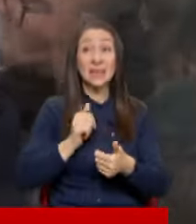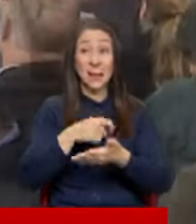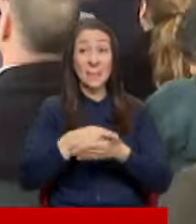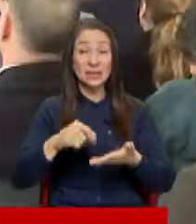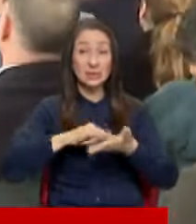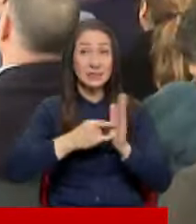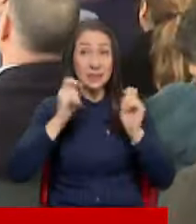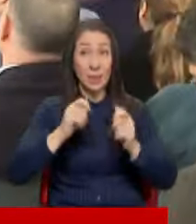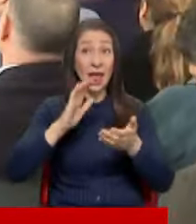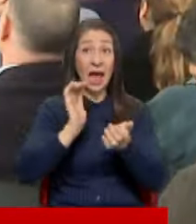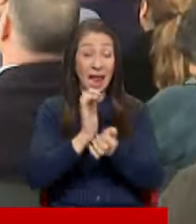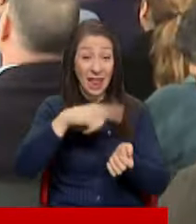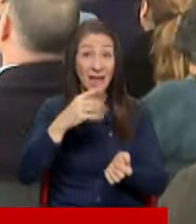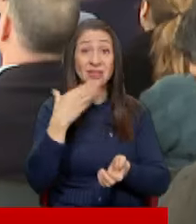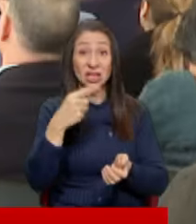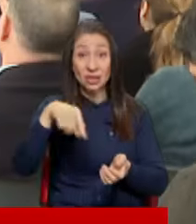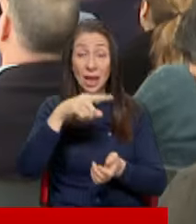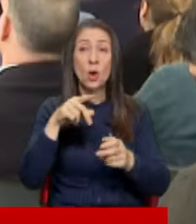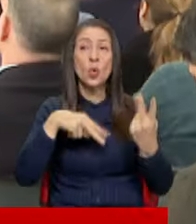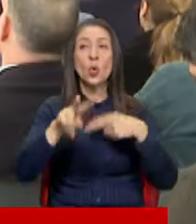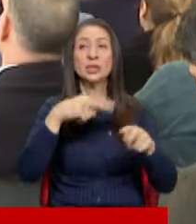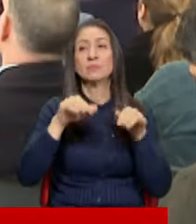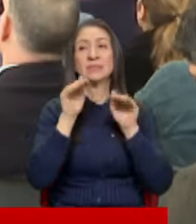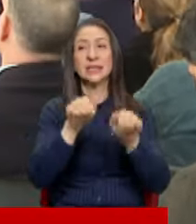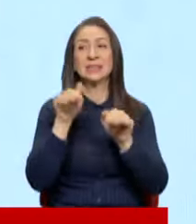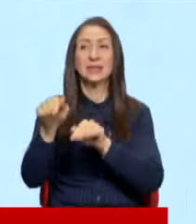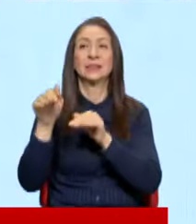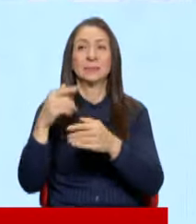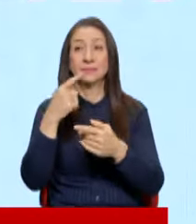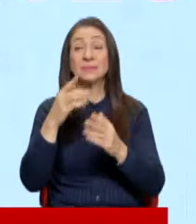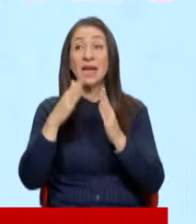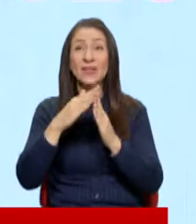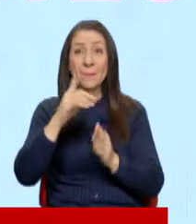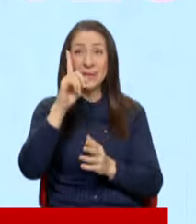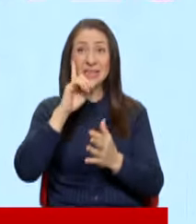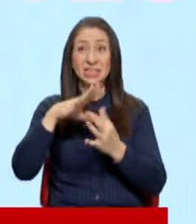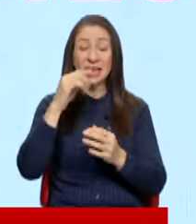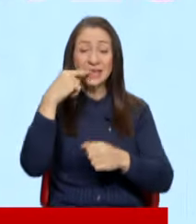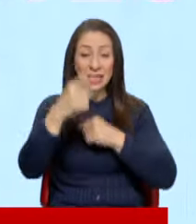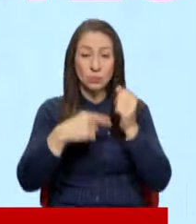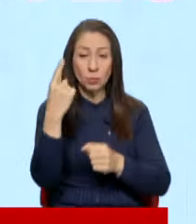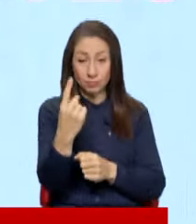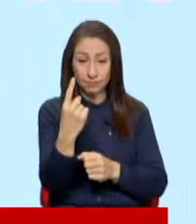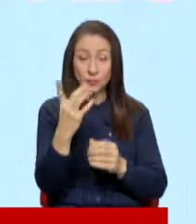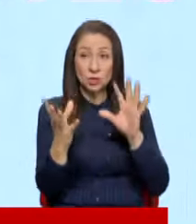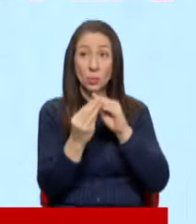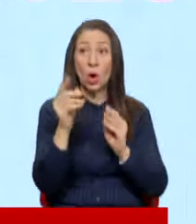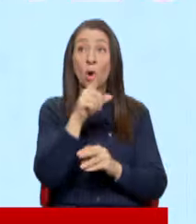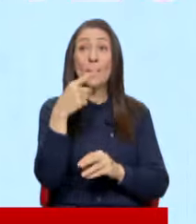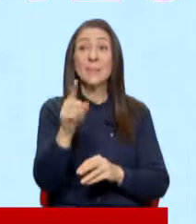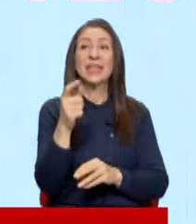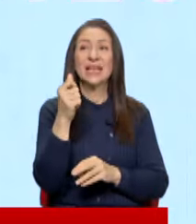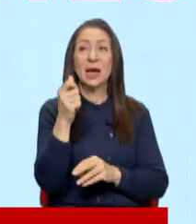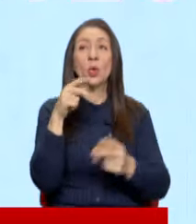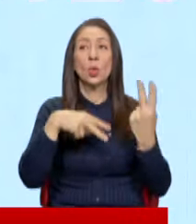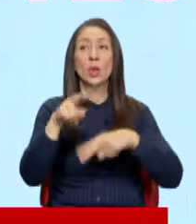ücretle geçinen ailelere ve gençlere ulaşım desteklerini sıraladı hanedeki bir kişiye yıl boyunca toplam 10.000